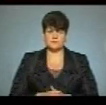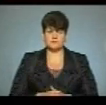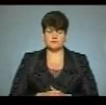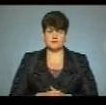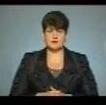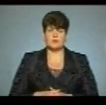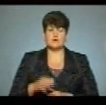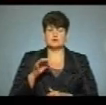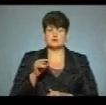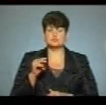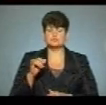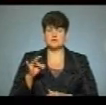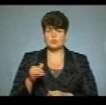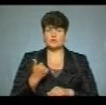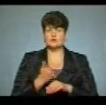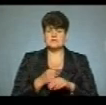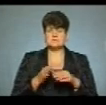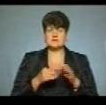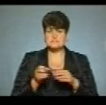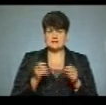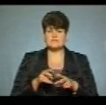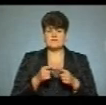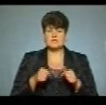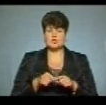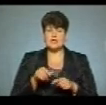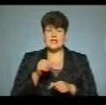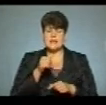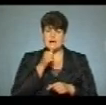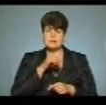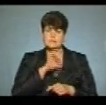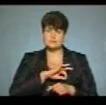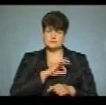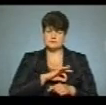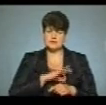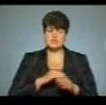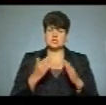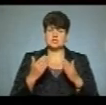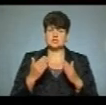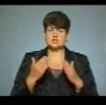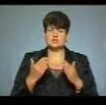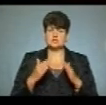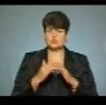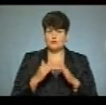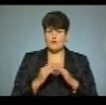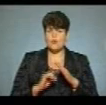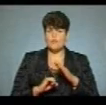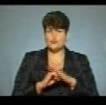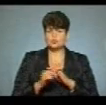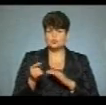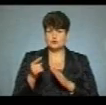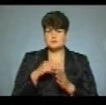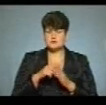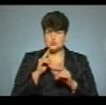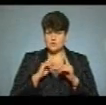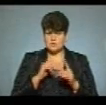Олександр Чурілов – головний спеціаліст відділу з експлуатації та ремонту житлового фонду управління житлово-комунального господарства Тернопільської